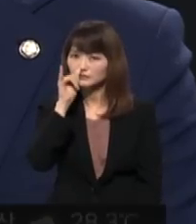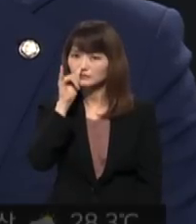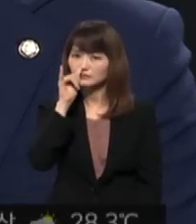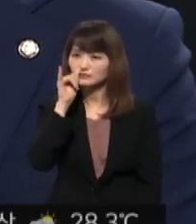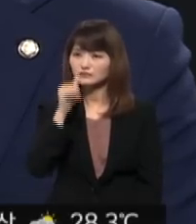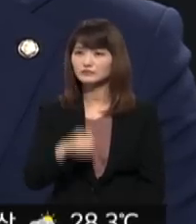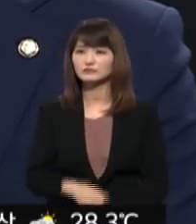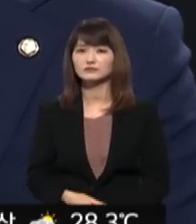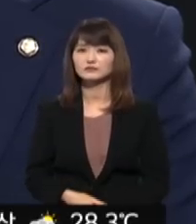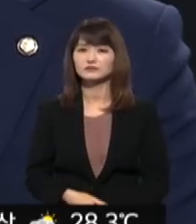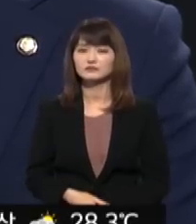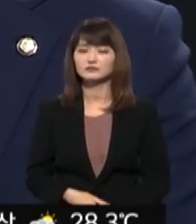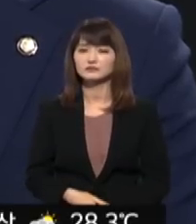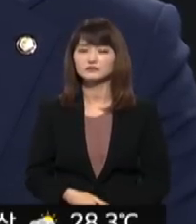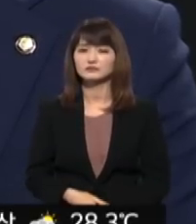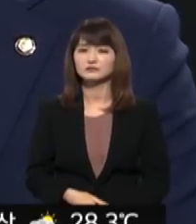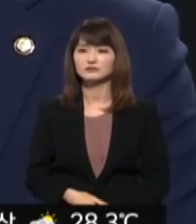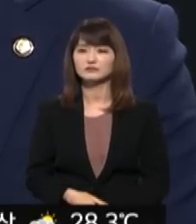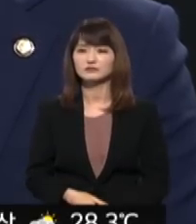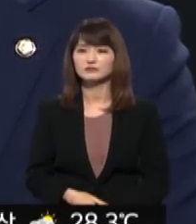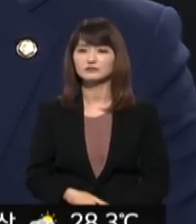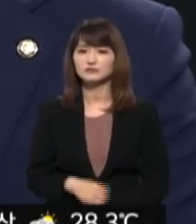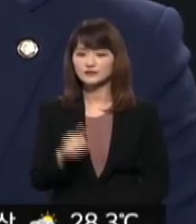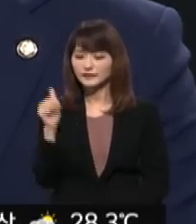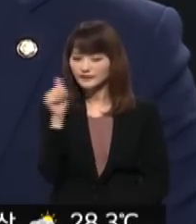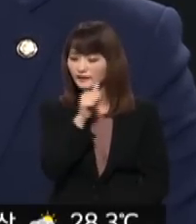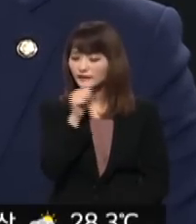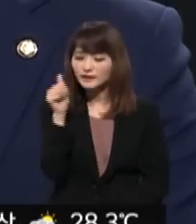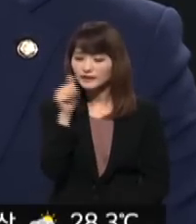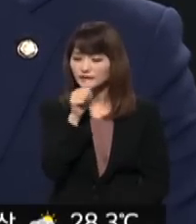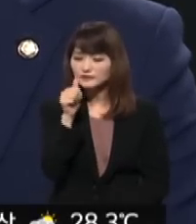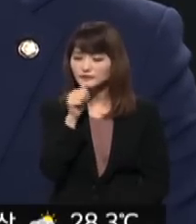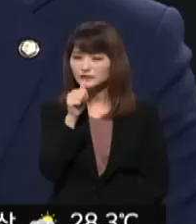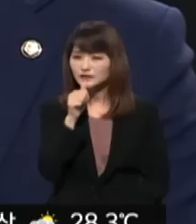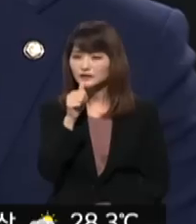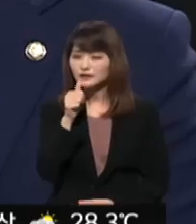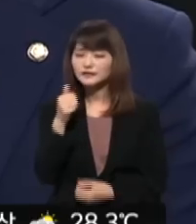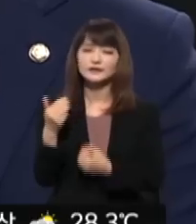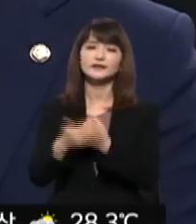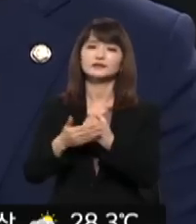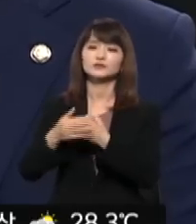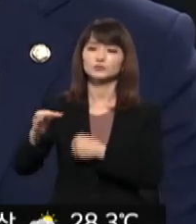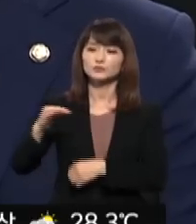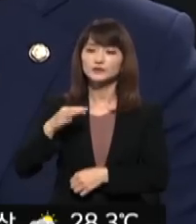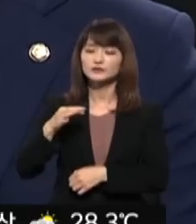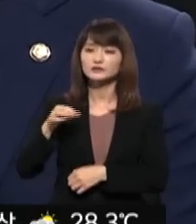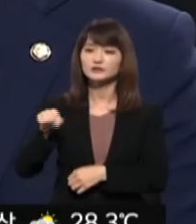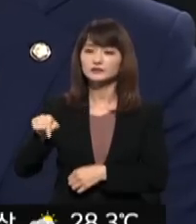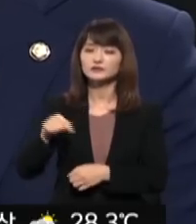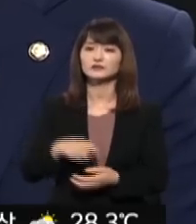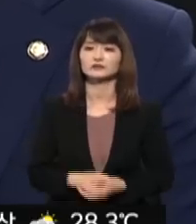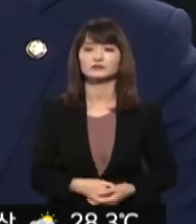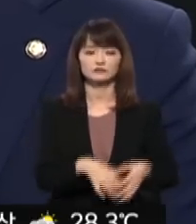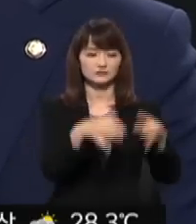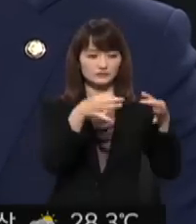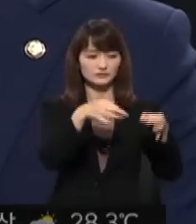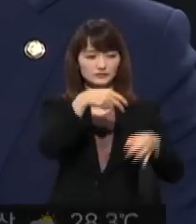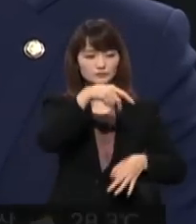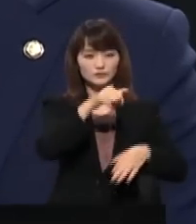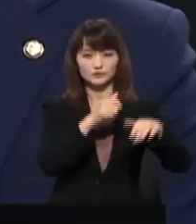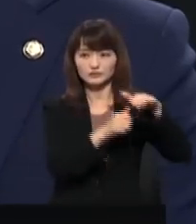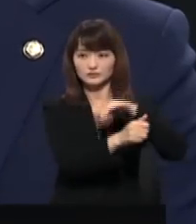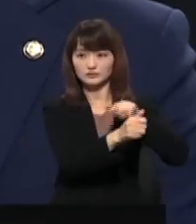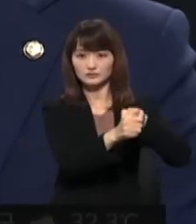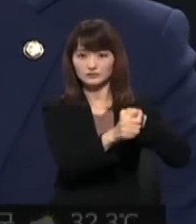그 대가성이라는면 알쏭소재의 대가가 있어야 될 텐데 그 당시에 그 김성진 대표가 정말 정말 전망이적으로